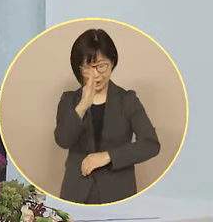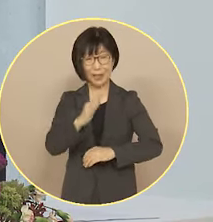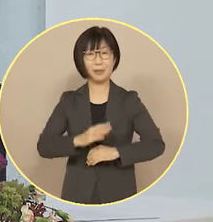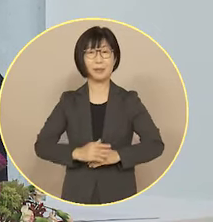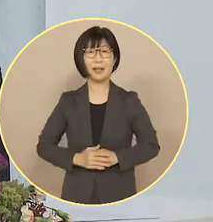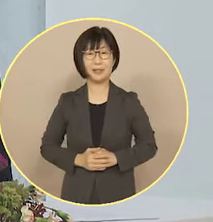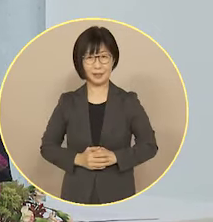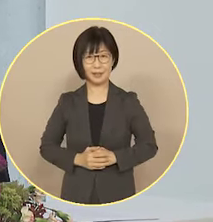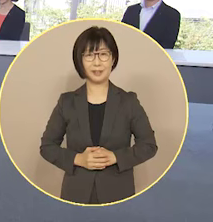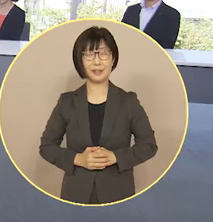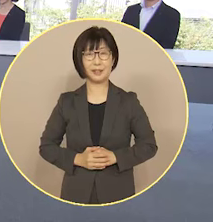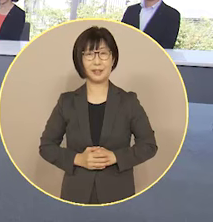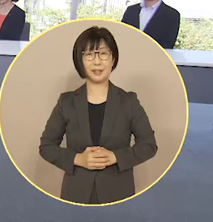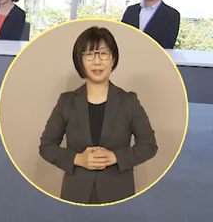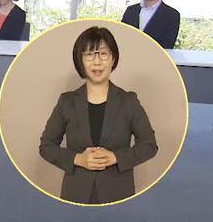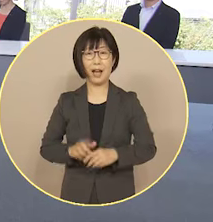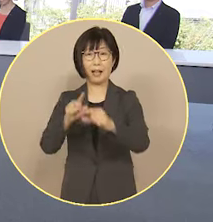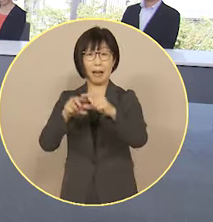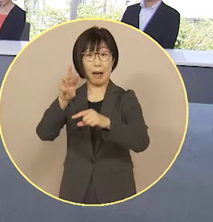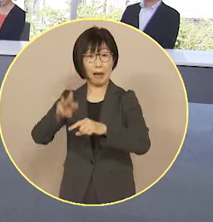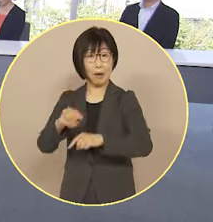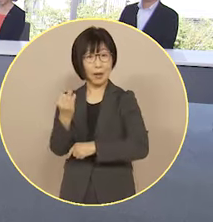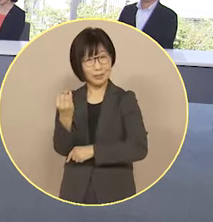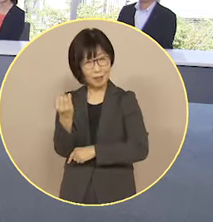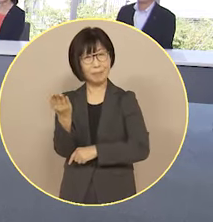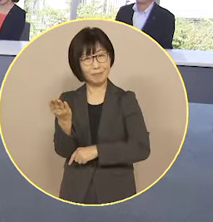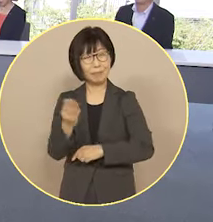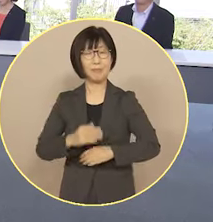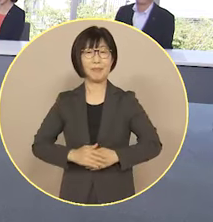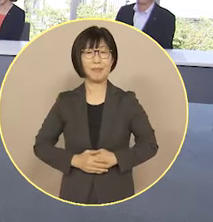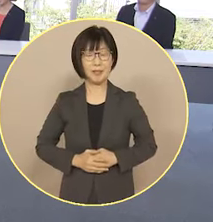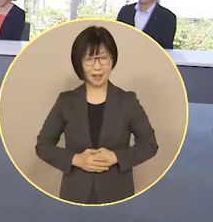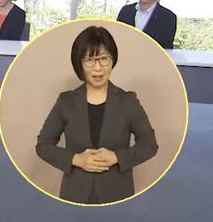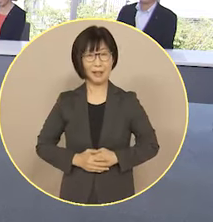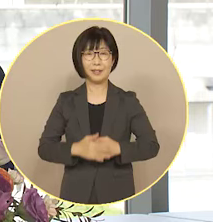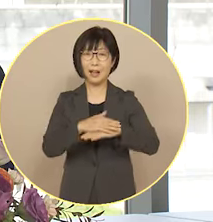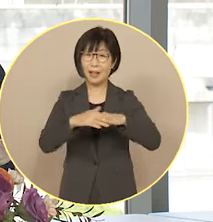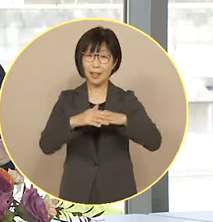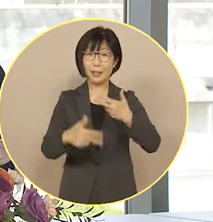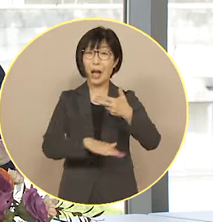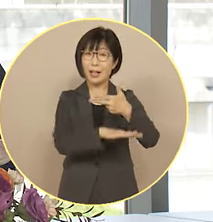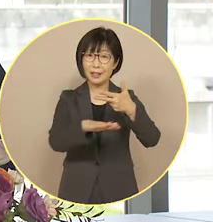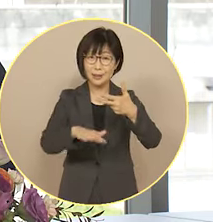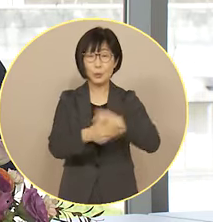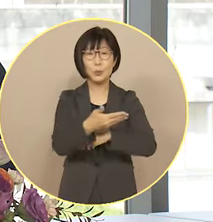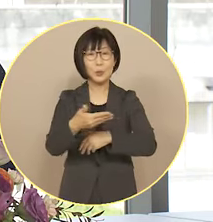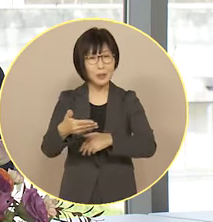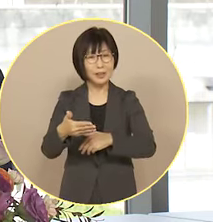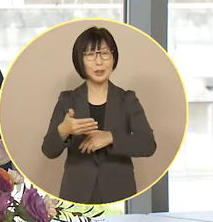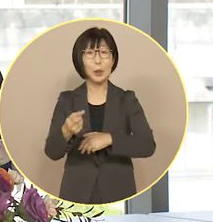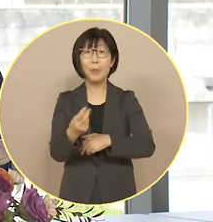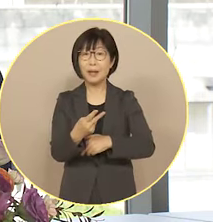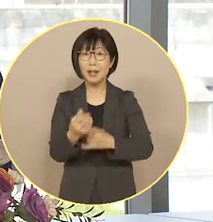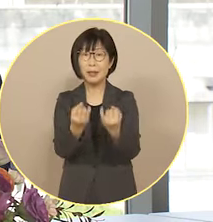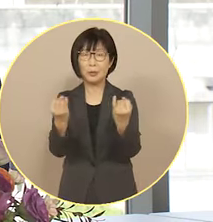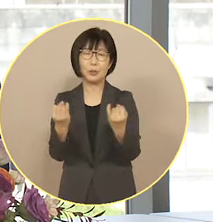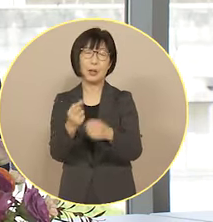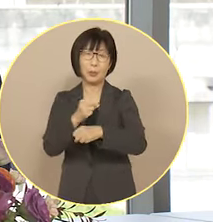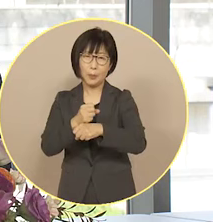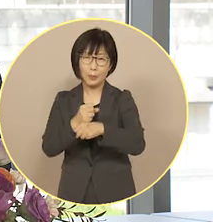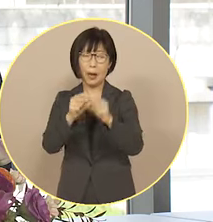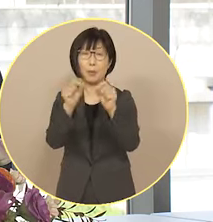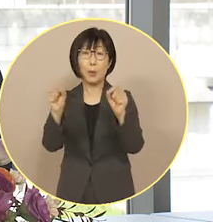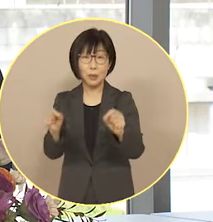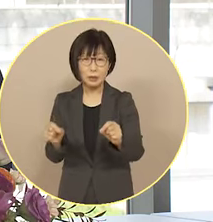しますでは中川さんお願いしますはい貴重な資源である水やまた女性が抱えている